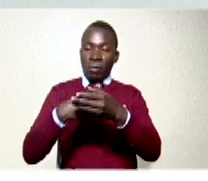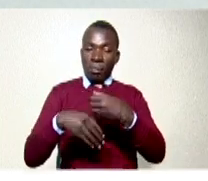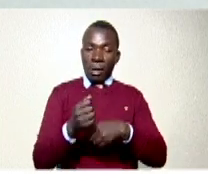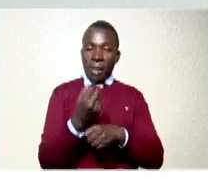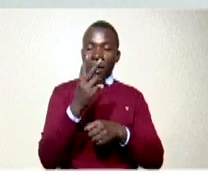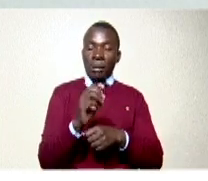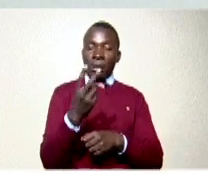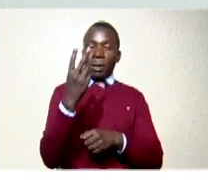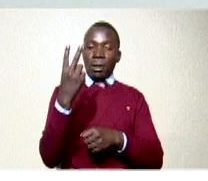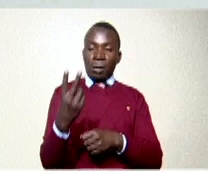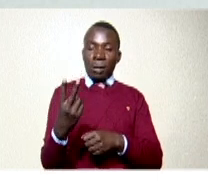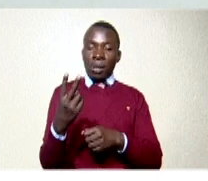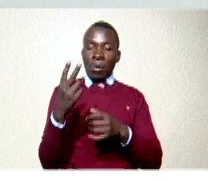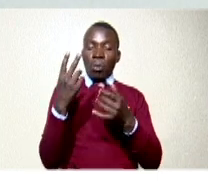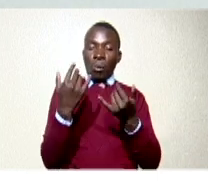gusa naho